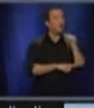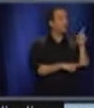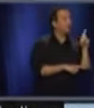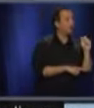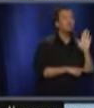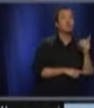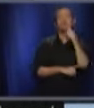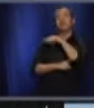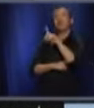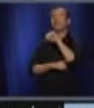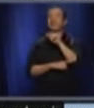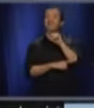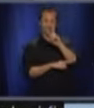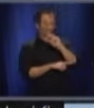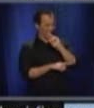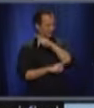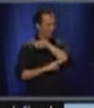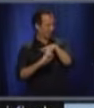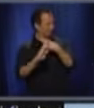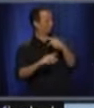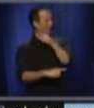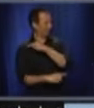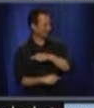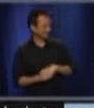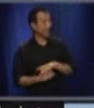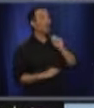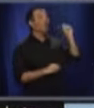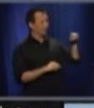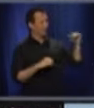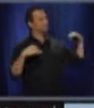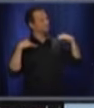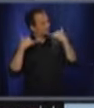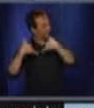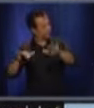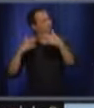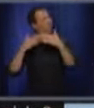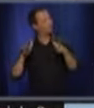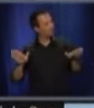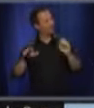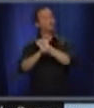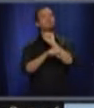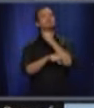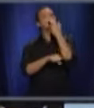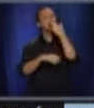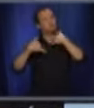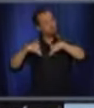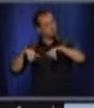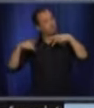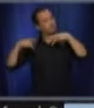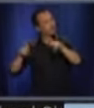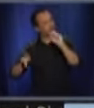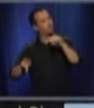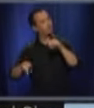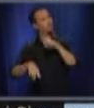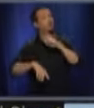la réponse, c'est oui, les gyms restent ouverts et les activités sportives demeurent permises pour le